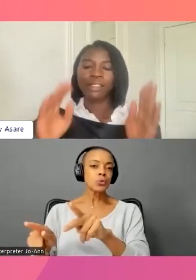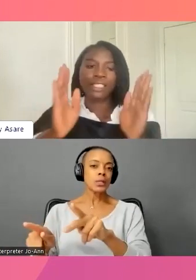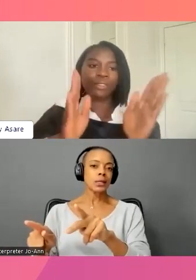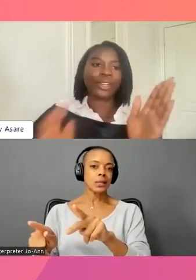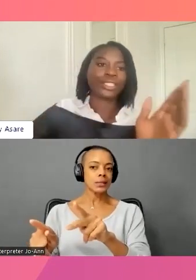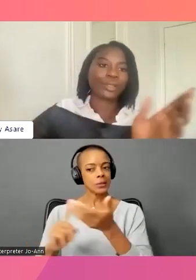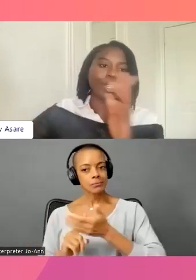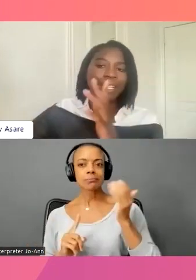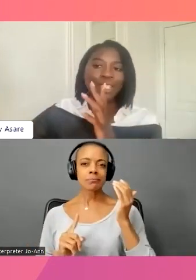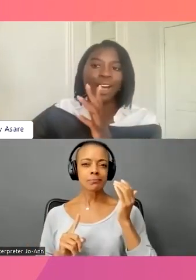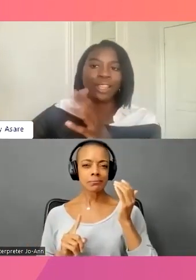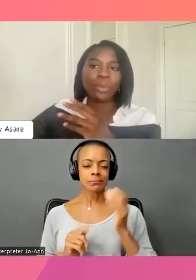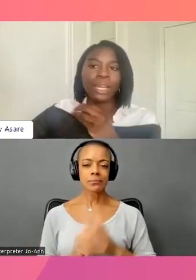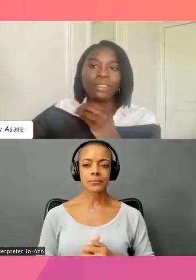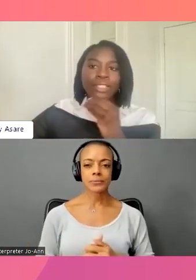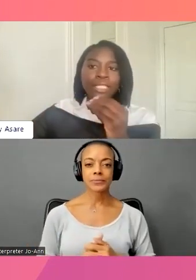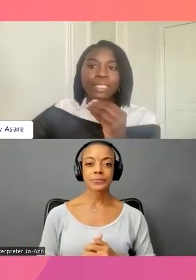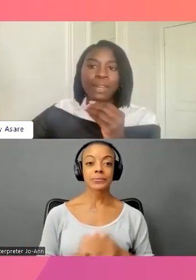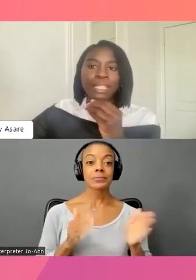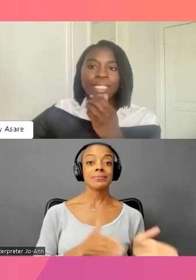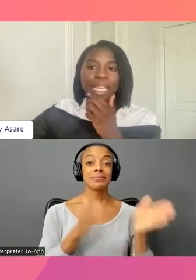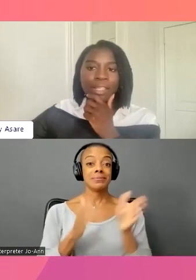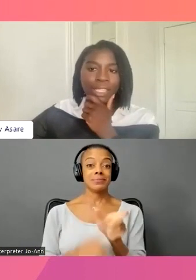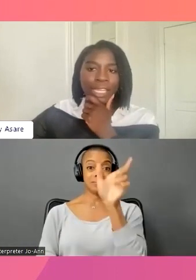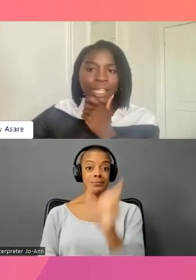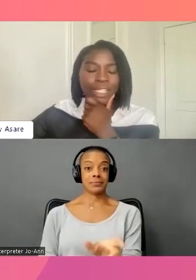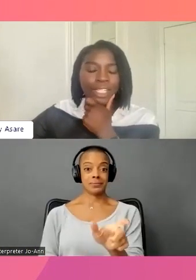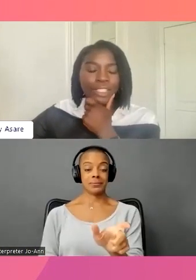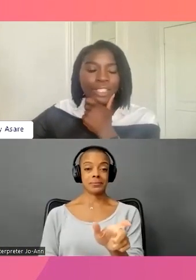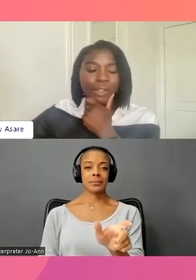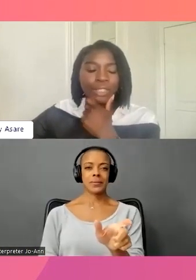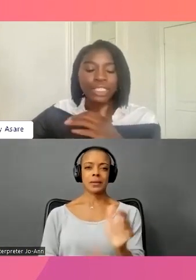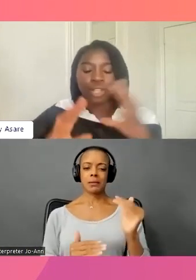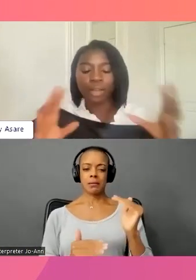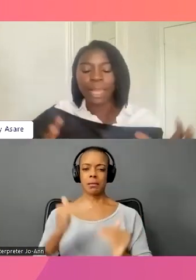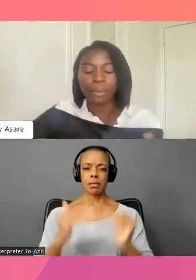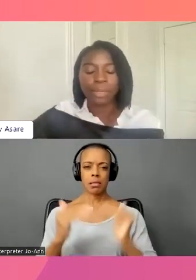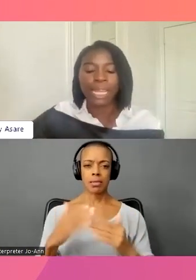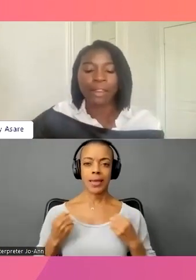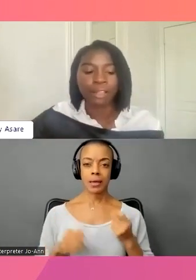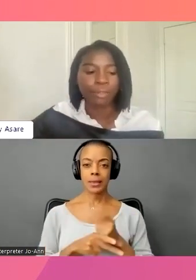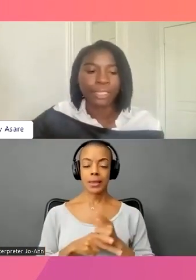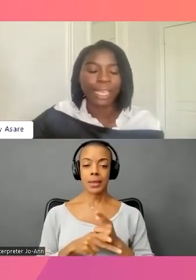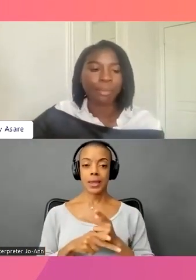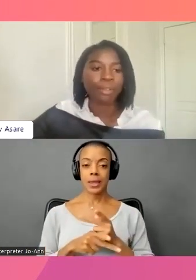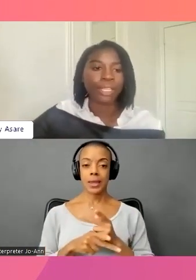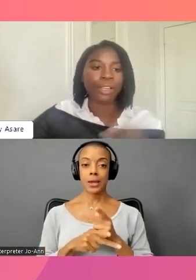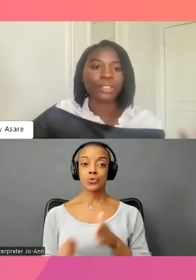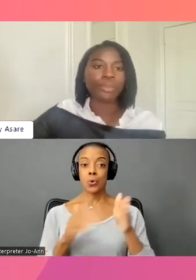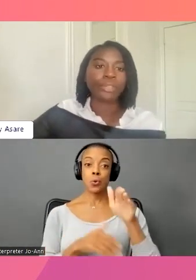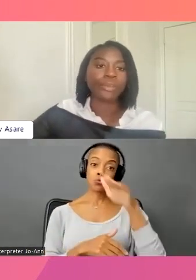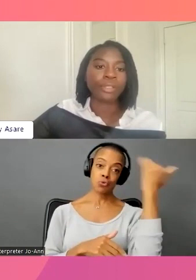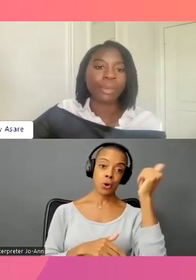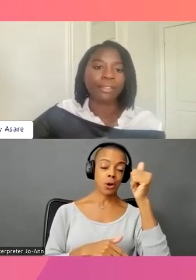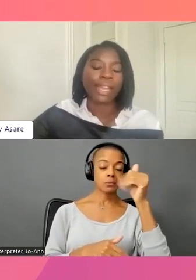In the different, so the next column where there are disparities in Et health. la prochaine colonne qui porte sur les disparités dans les soins de santé.